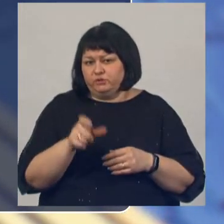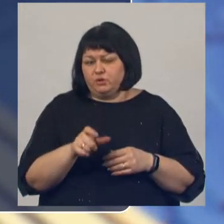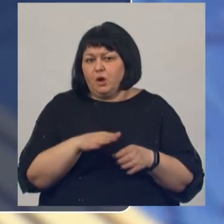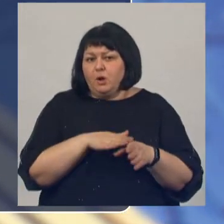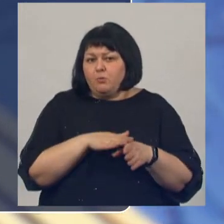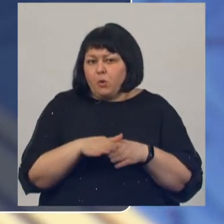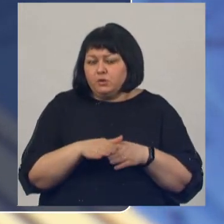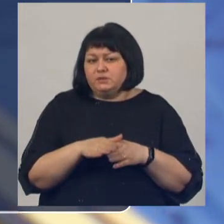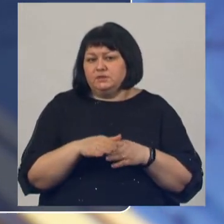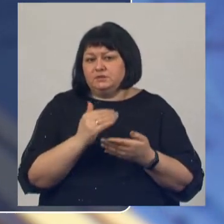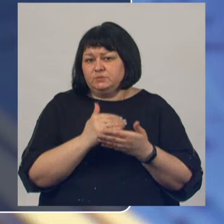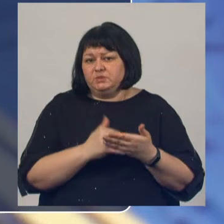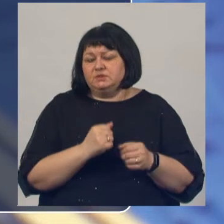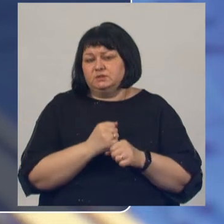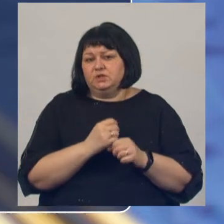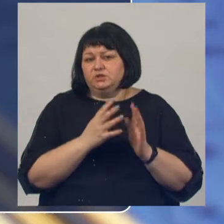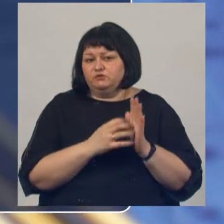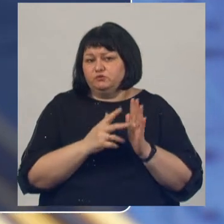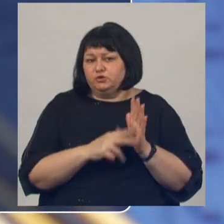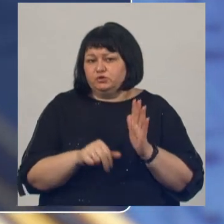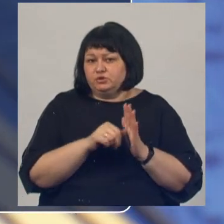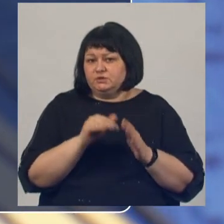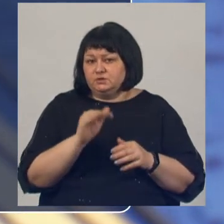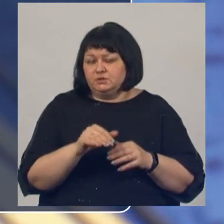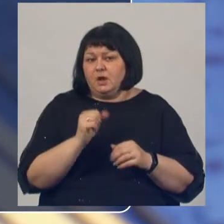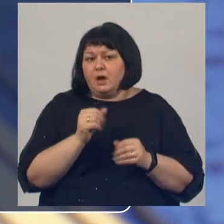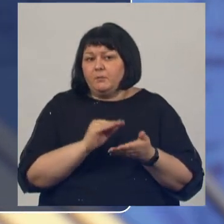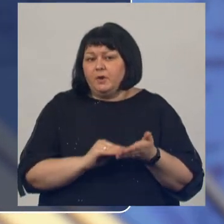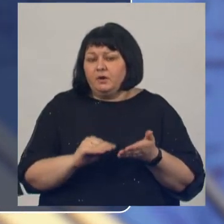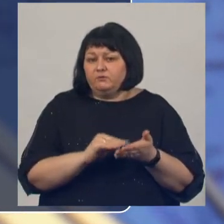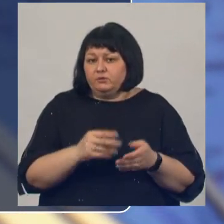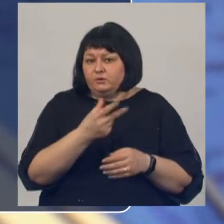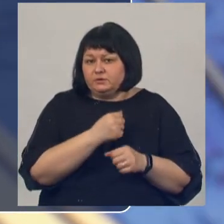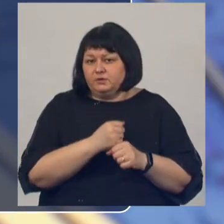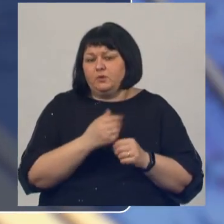цикл иммунизации завершили девятьсот восемьдесят шесть тысяч ари вакцинировали почти двести девяносто семь тысяч